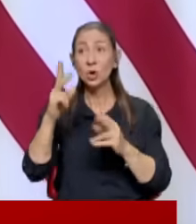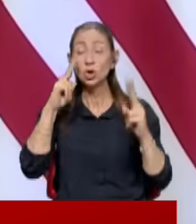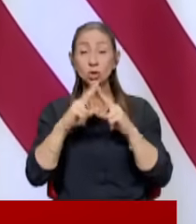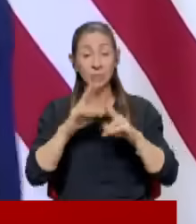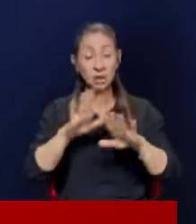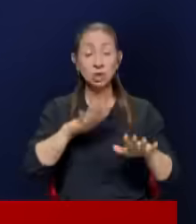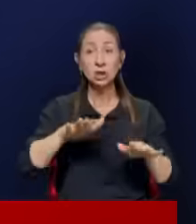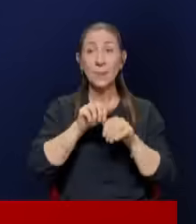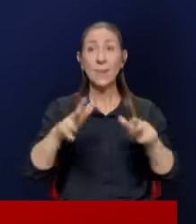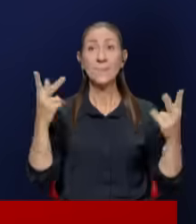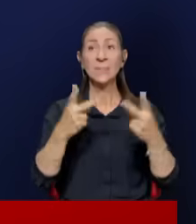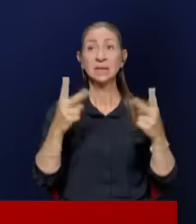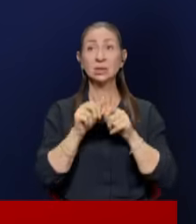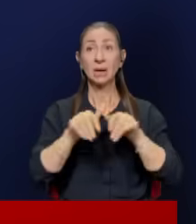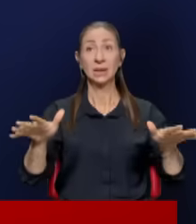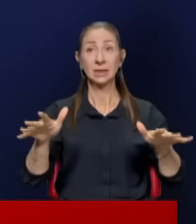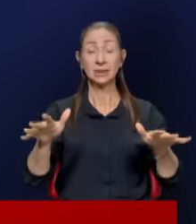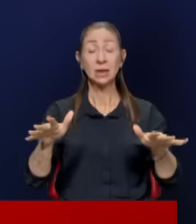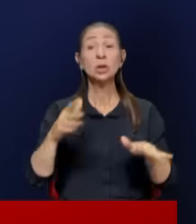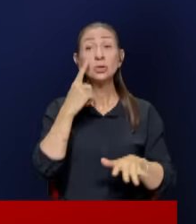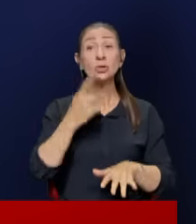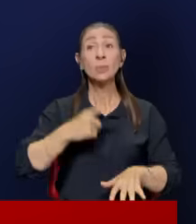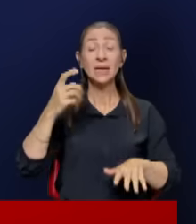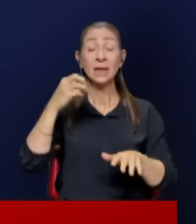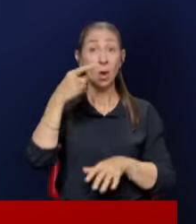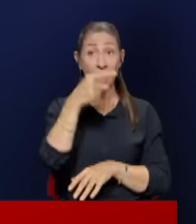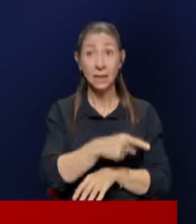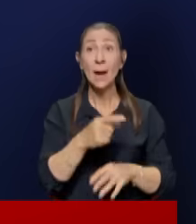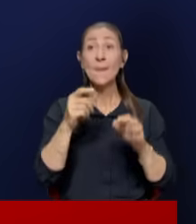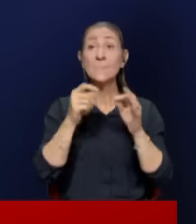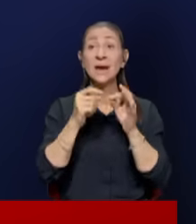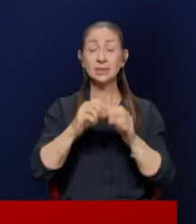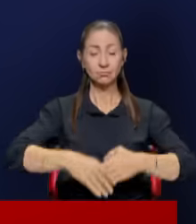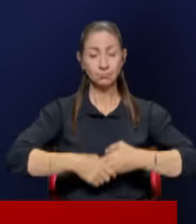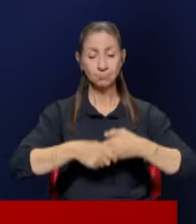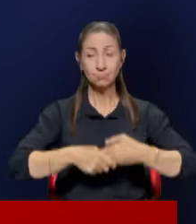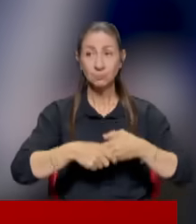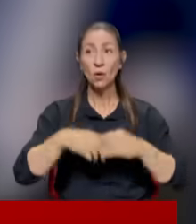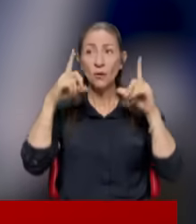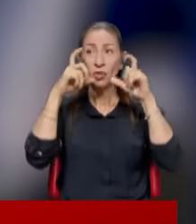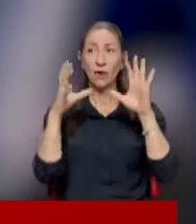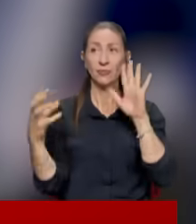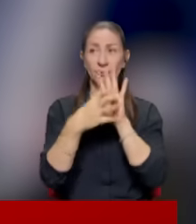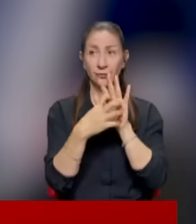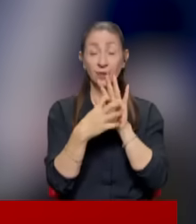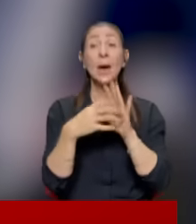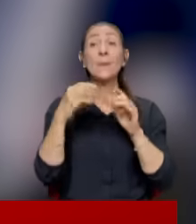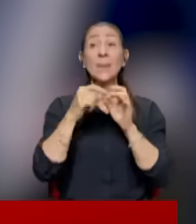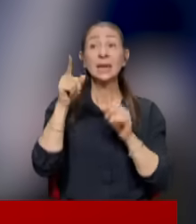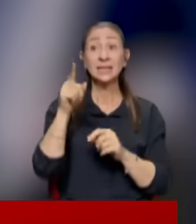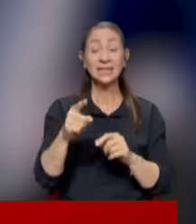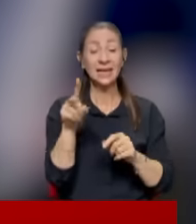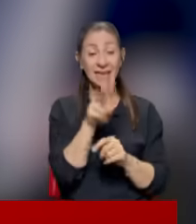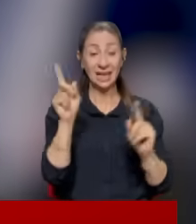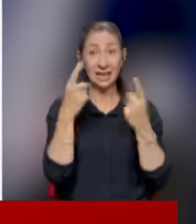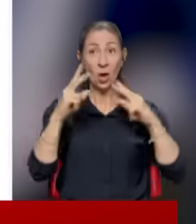bitiminde sosyal medyadan mesaj paylaştı. Cumhurbaşkanı Erdoğan Biden'la tokalaştığı fotoğrafı kullandı. Biden ise